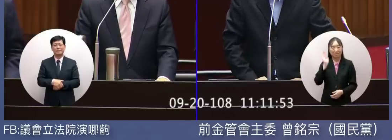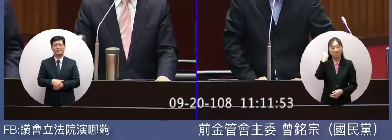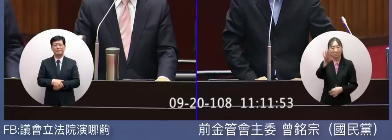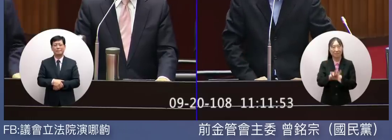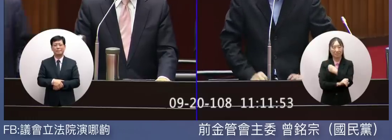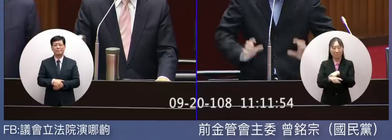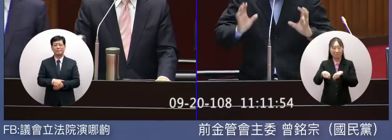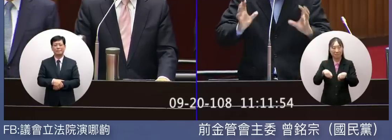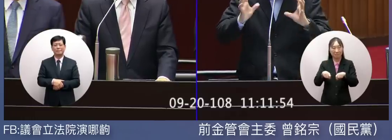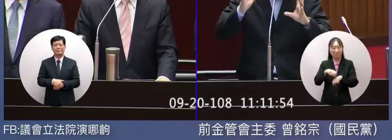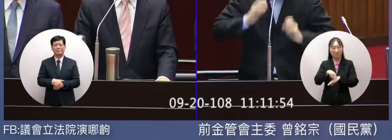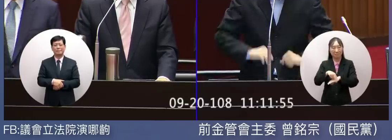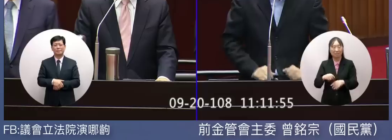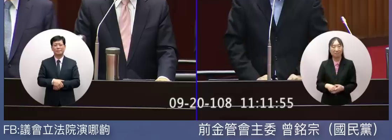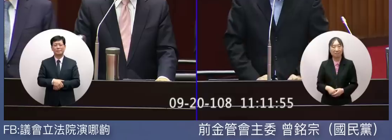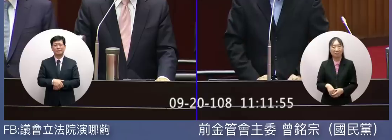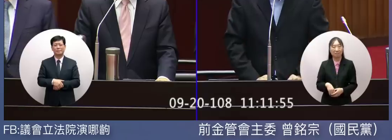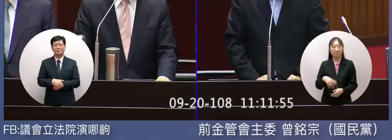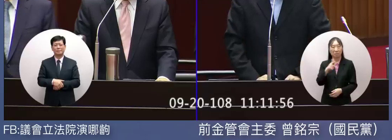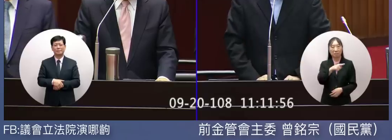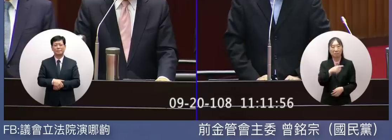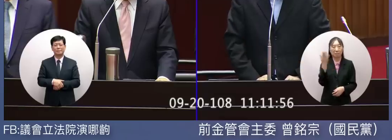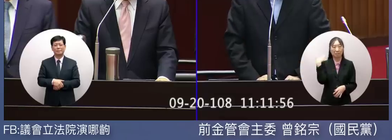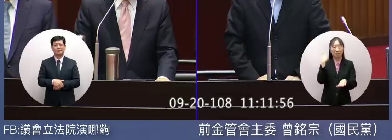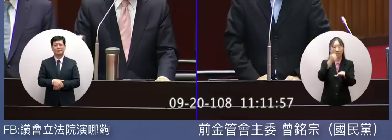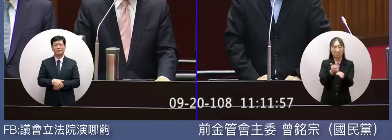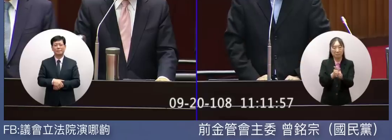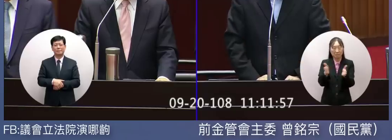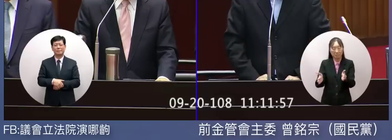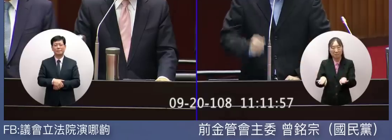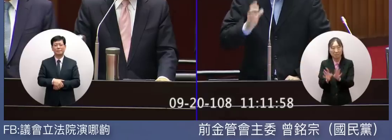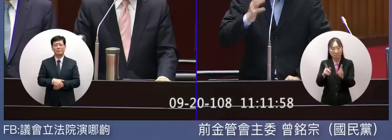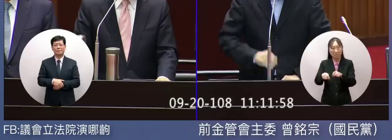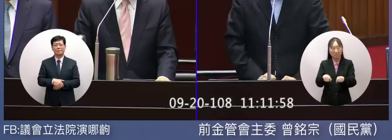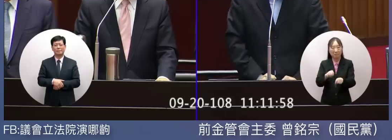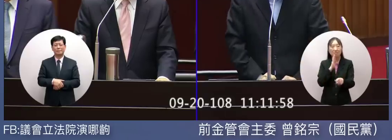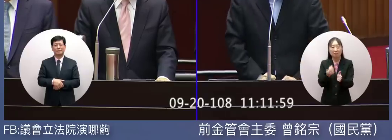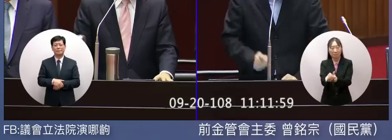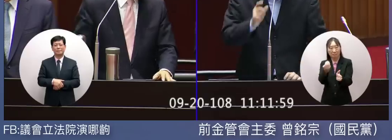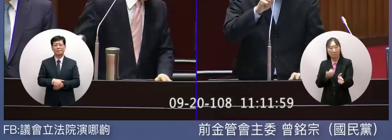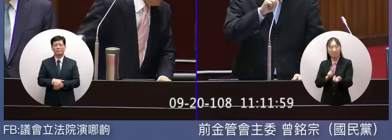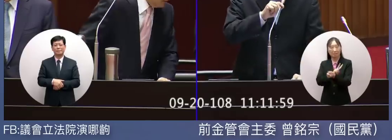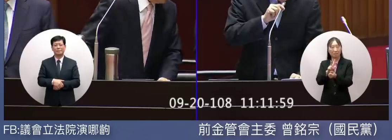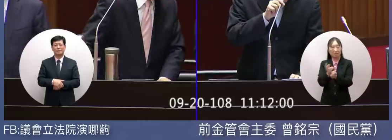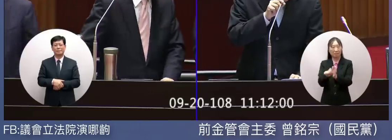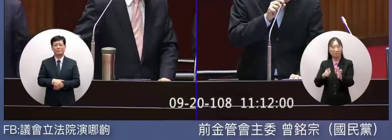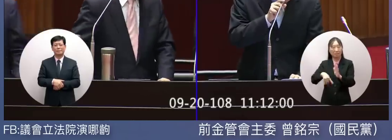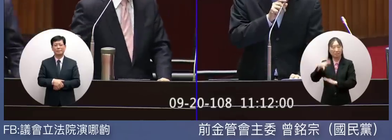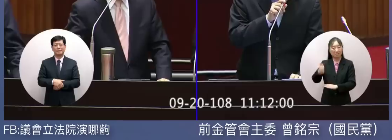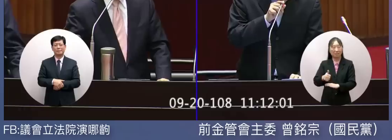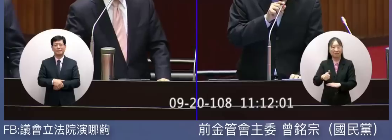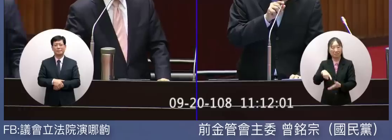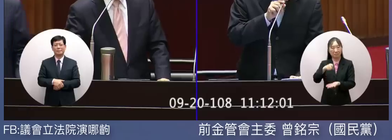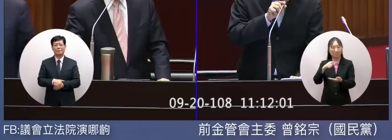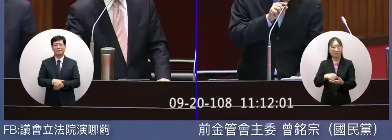设不是你任内推出来的，是林权院长提出来的。第一期的计